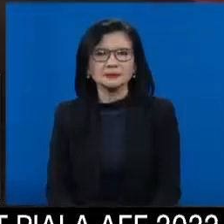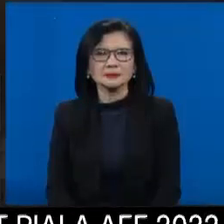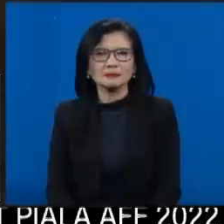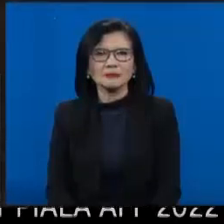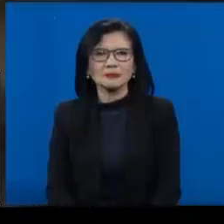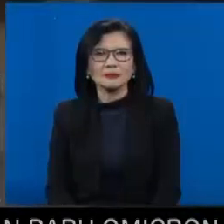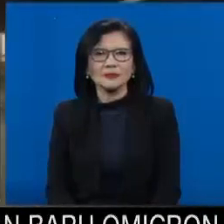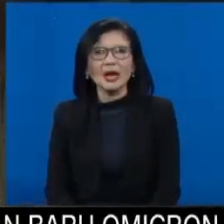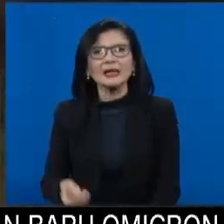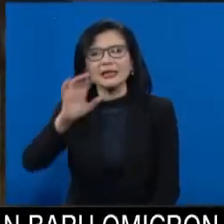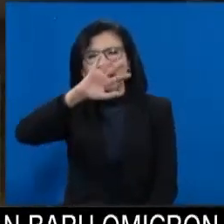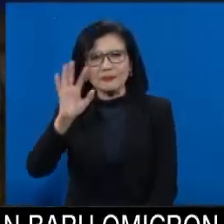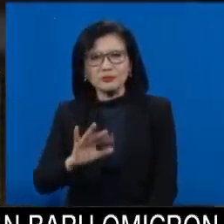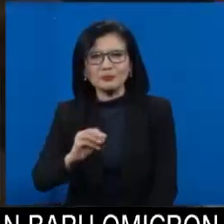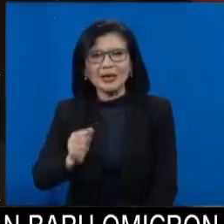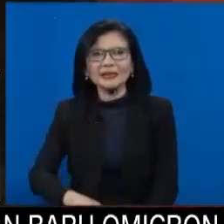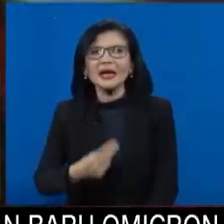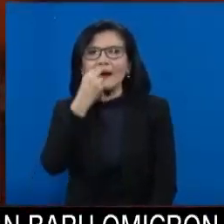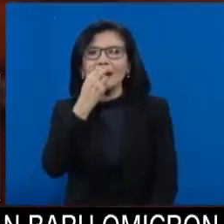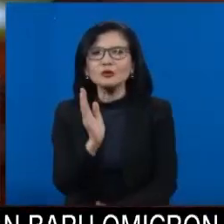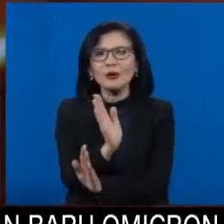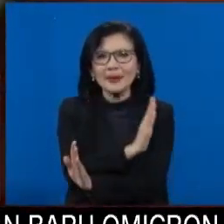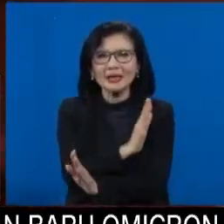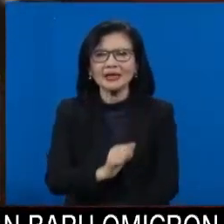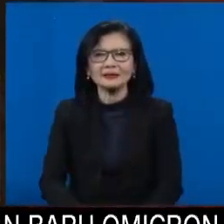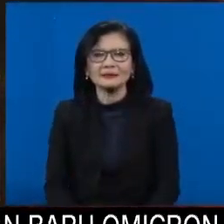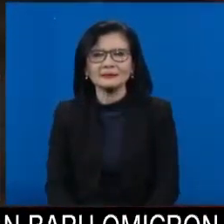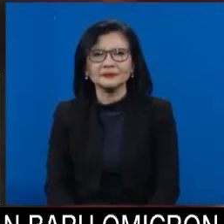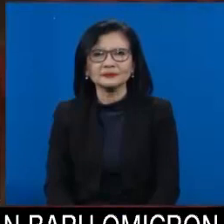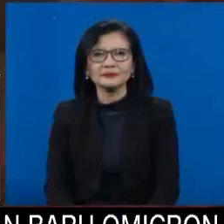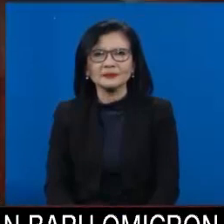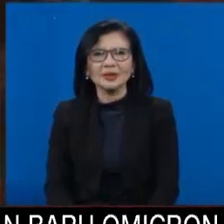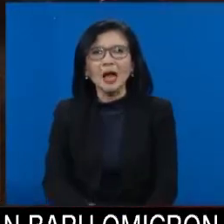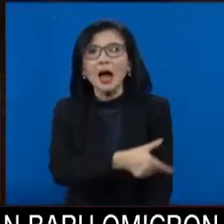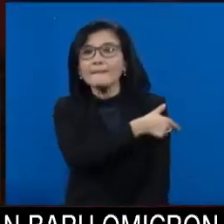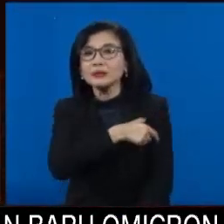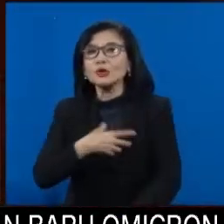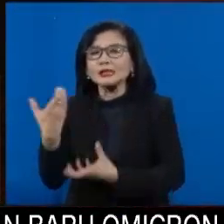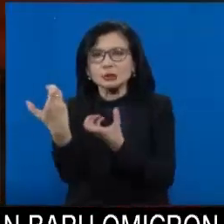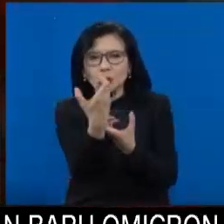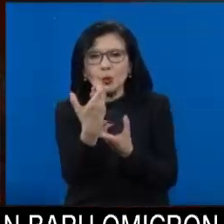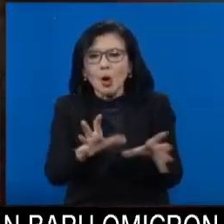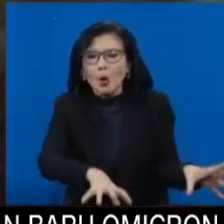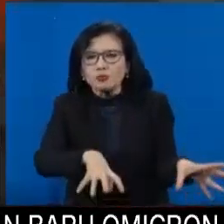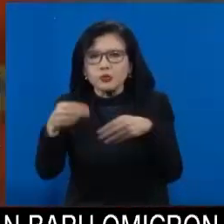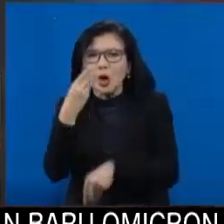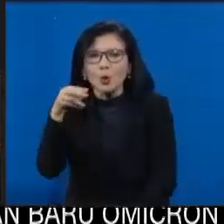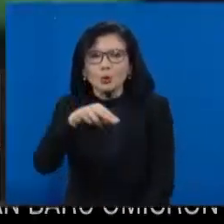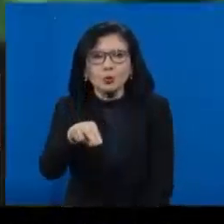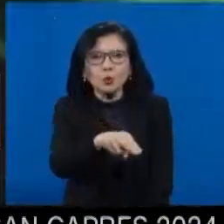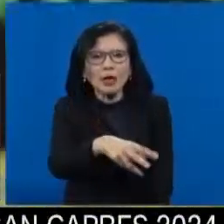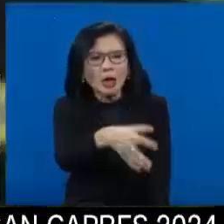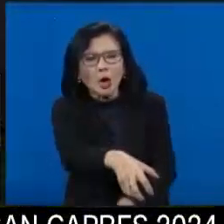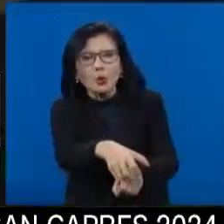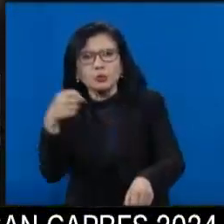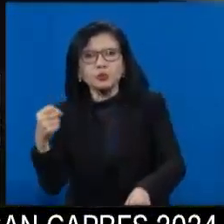Di Kabupaten Bandung Barat, Jawa Barat, tepatnya di Desa Cincin, Kecamatan Soreang, petugas damkar mengevakuasi ular jenis sawo kopi